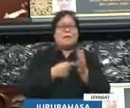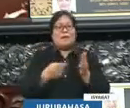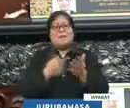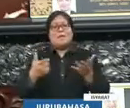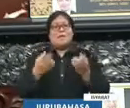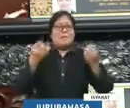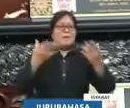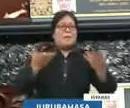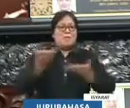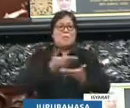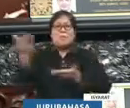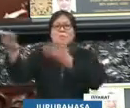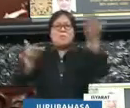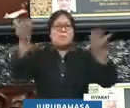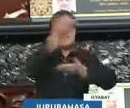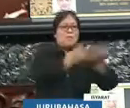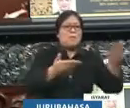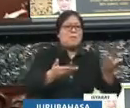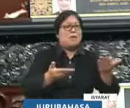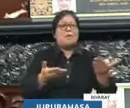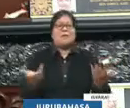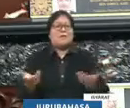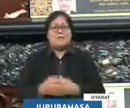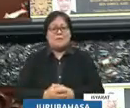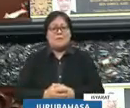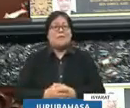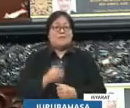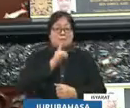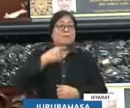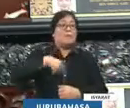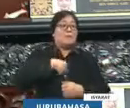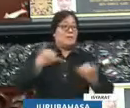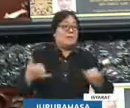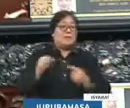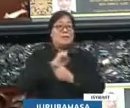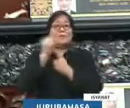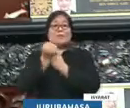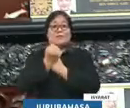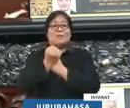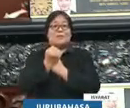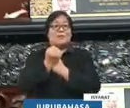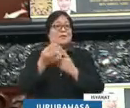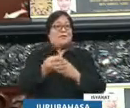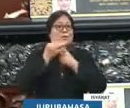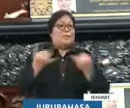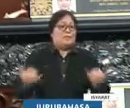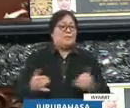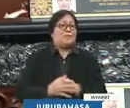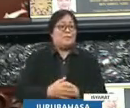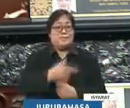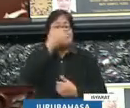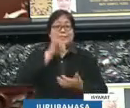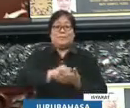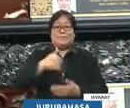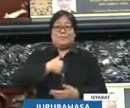redupnya kuatnya sebagainya mengikut kadar seperti besok sedangkan kita dalam keadaan yang kecil sedang kadonya luar Besok coba